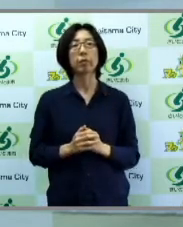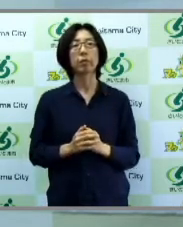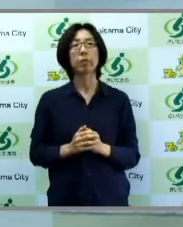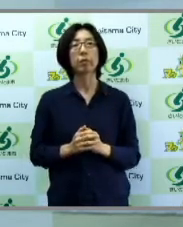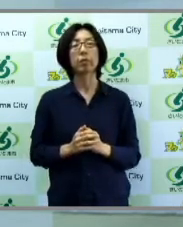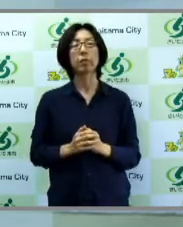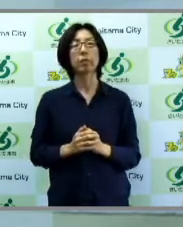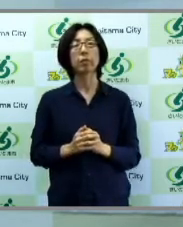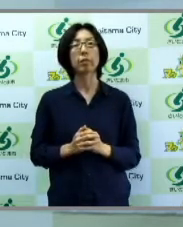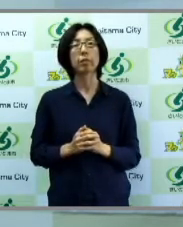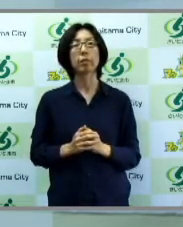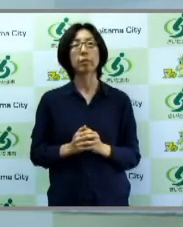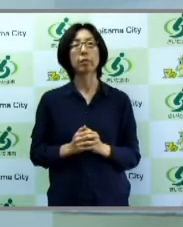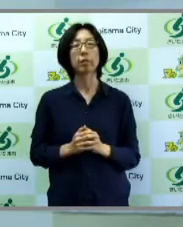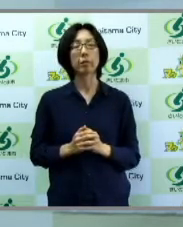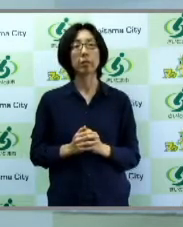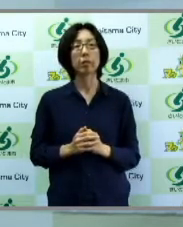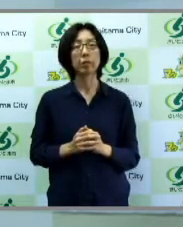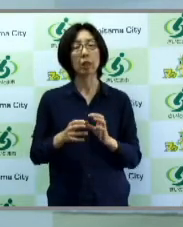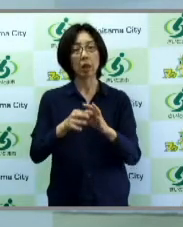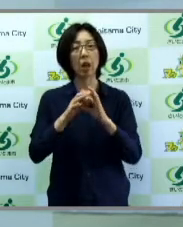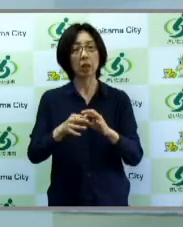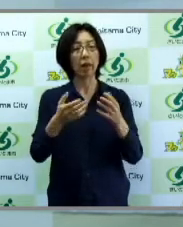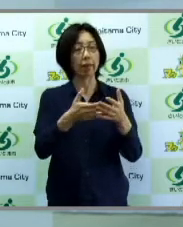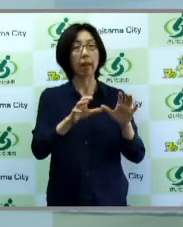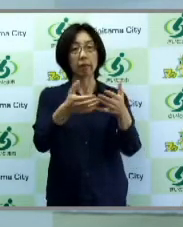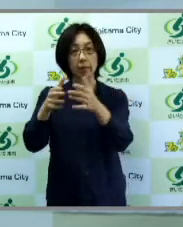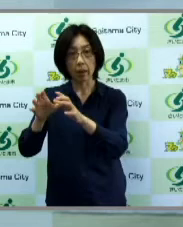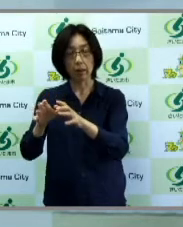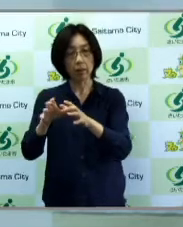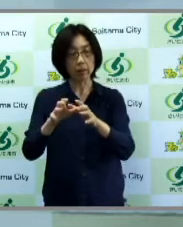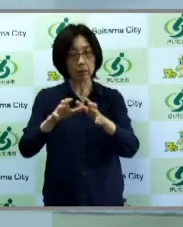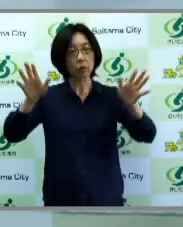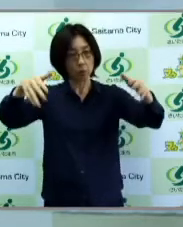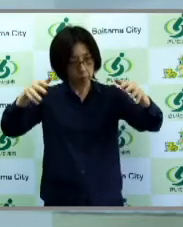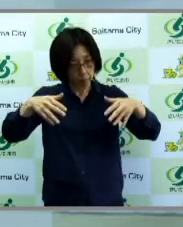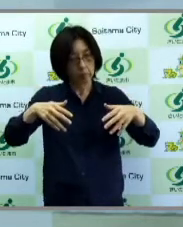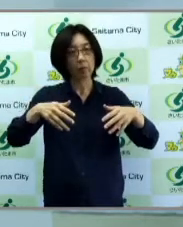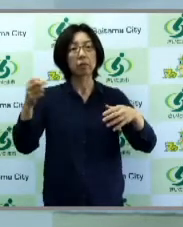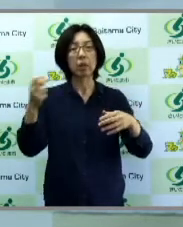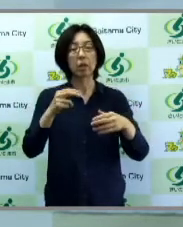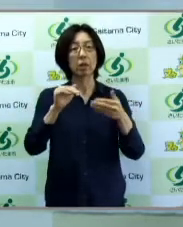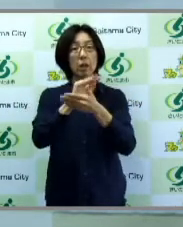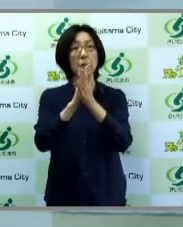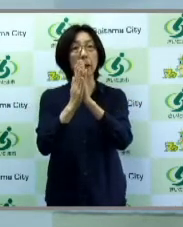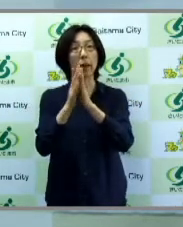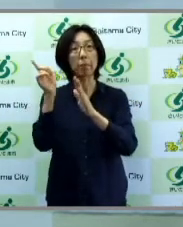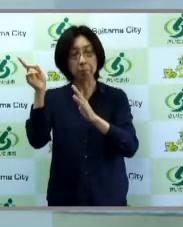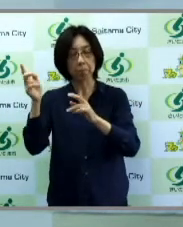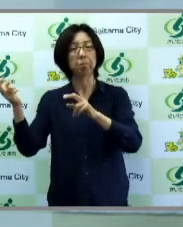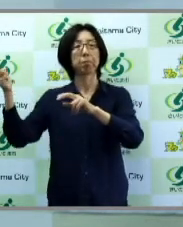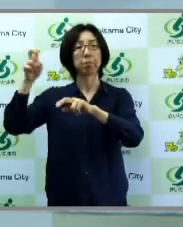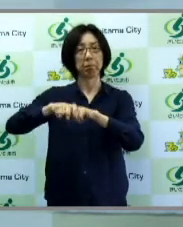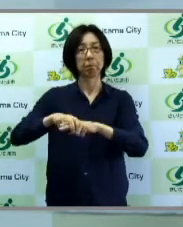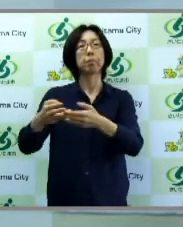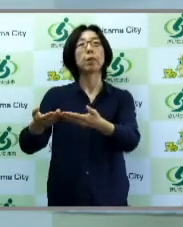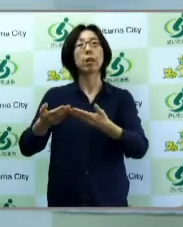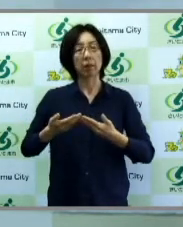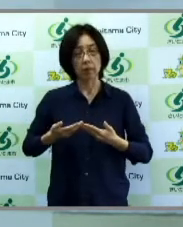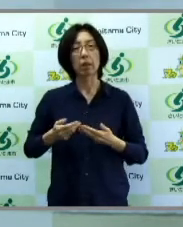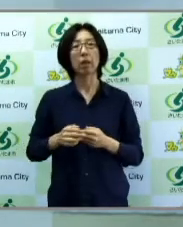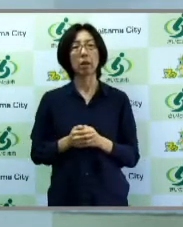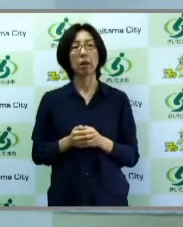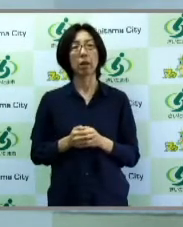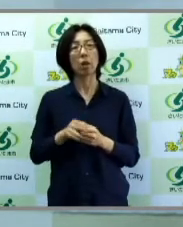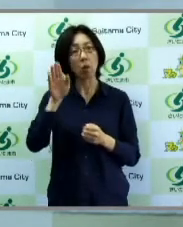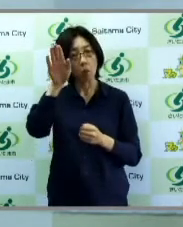両院組合、こういった関係団体にもご参加をいただき、また埼玉県にもご参加をいただいて、新型コロナウイルス感染